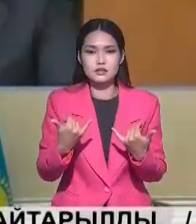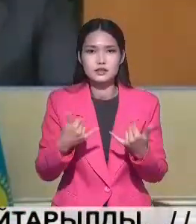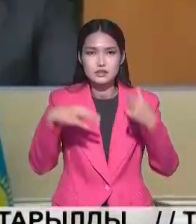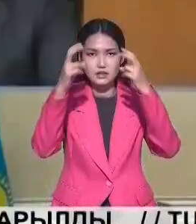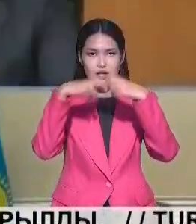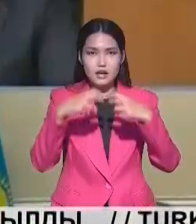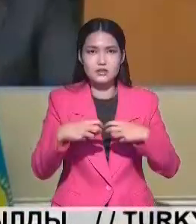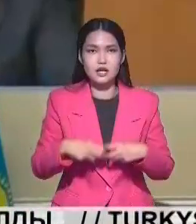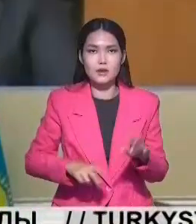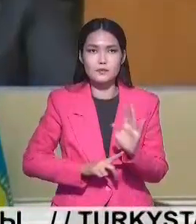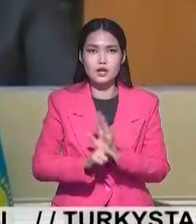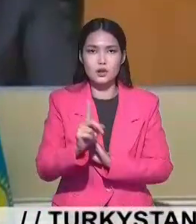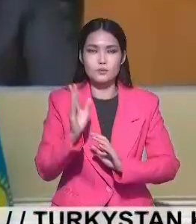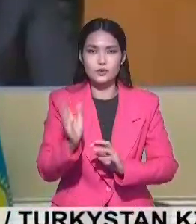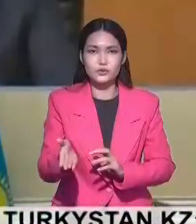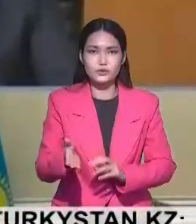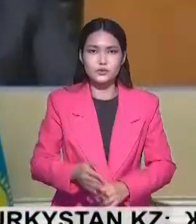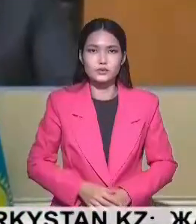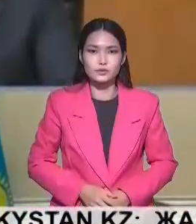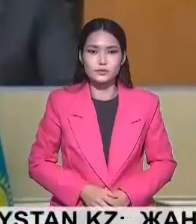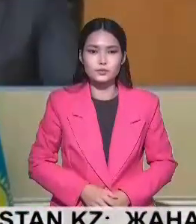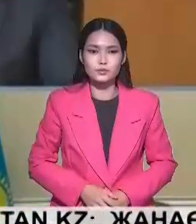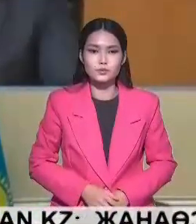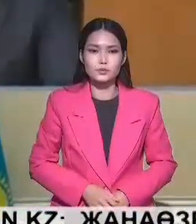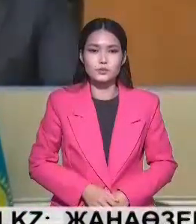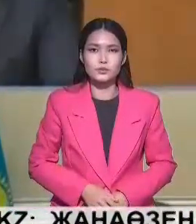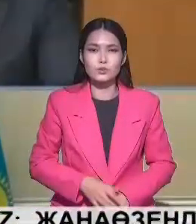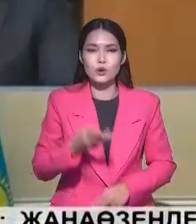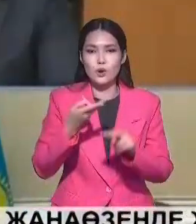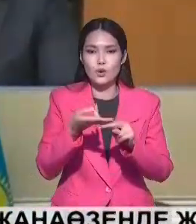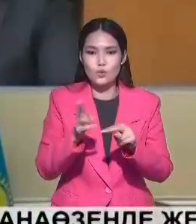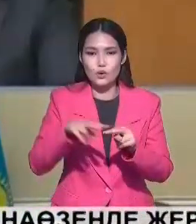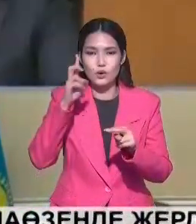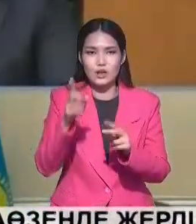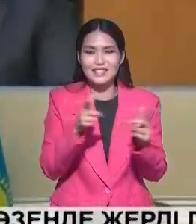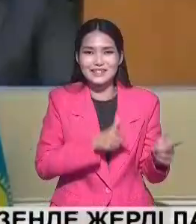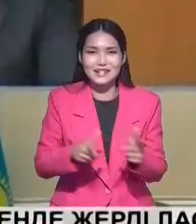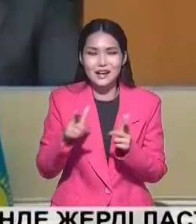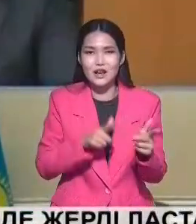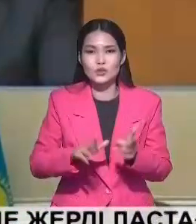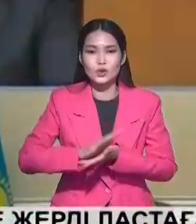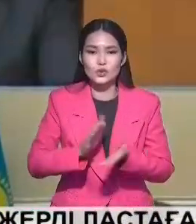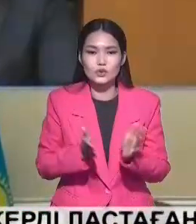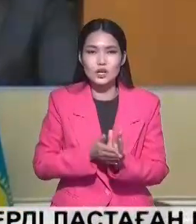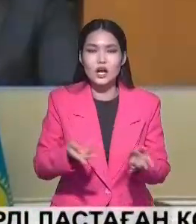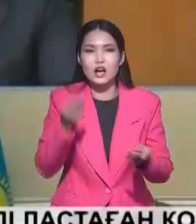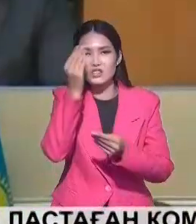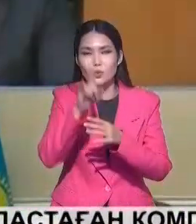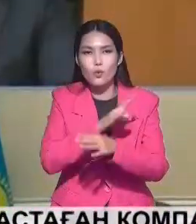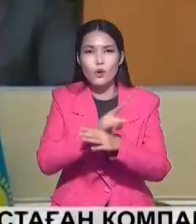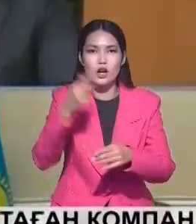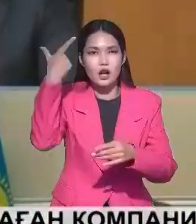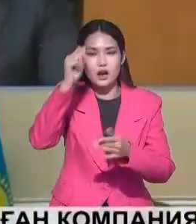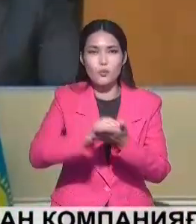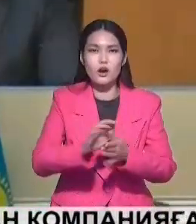тексеріс жүріп жатыр. Мына жылу беретін нысанның дайындығы туралы жалған ақпарат берген